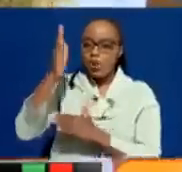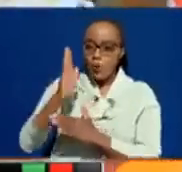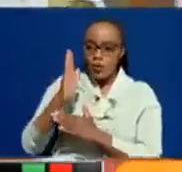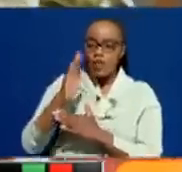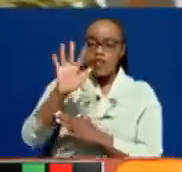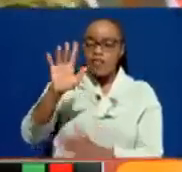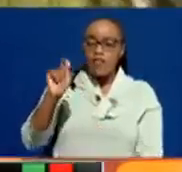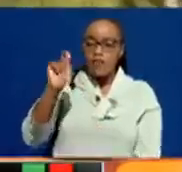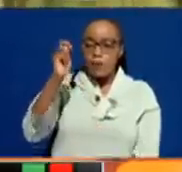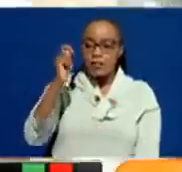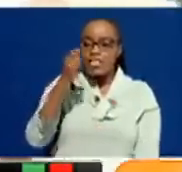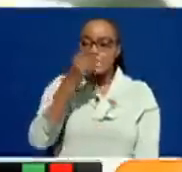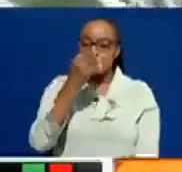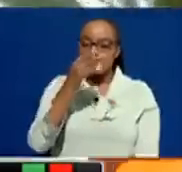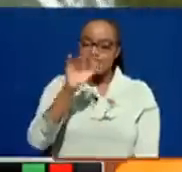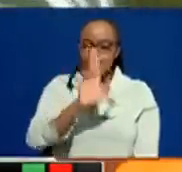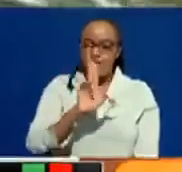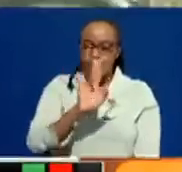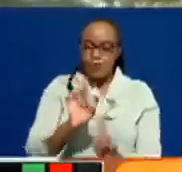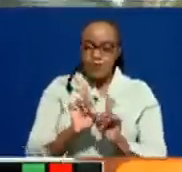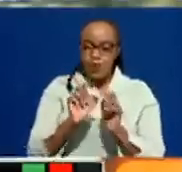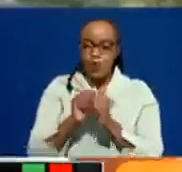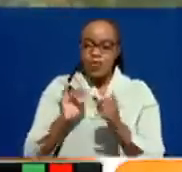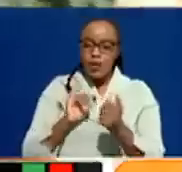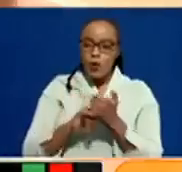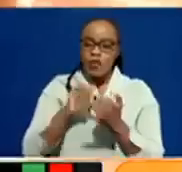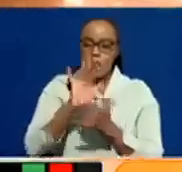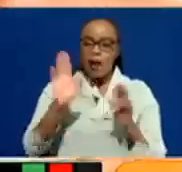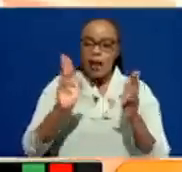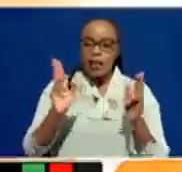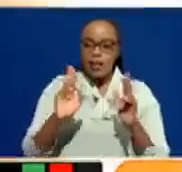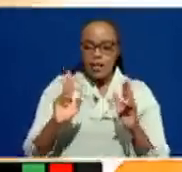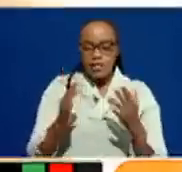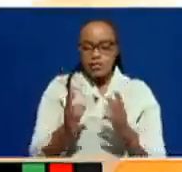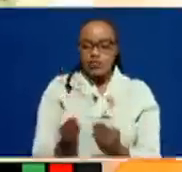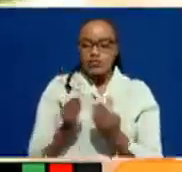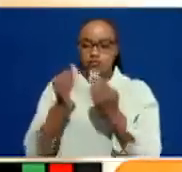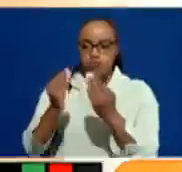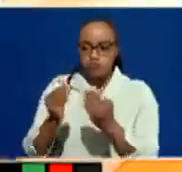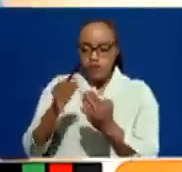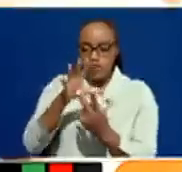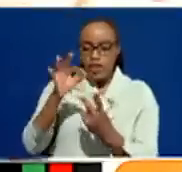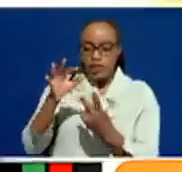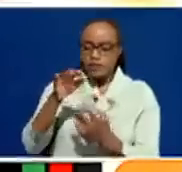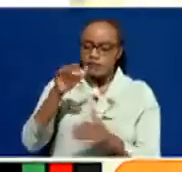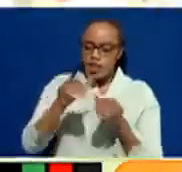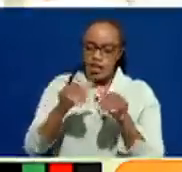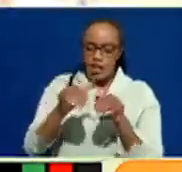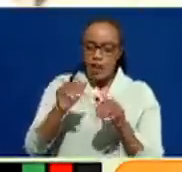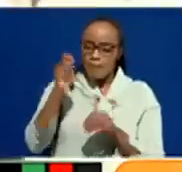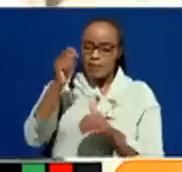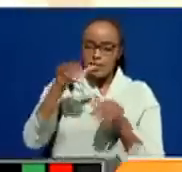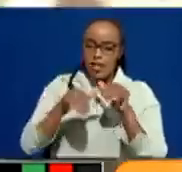rais wa nne Uhuru Kenyatta akiandamana na mkewe tayari kwa safari ya kwenda kumpokeza rais mteule Daktari William